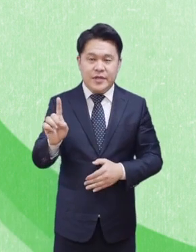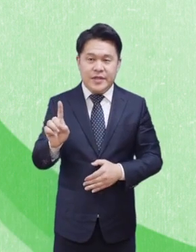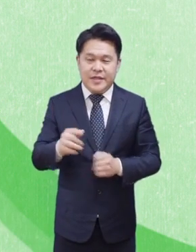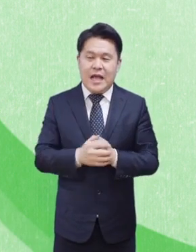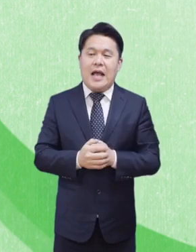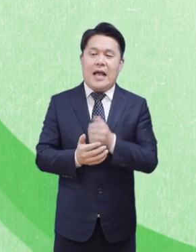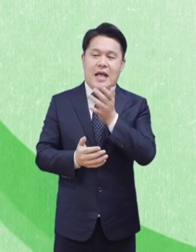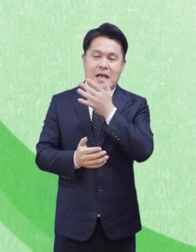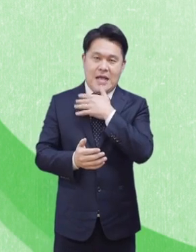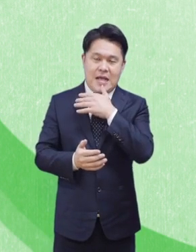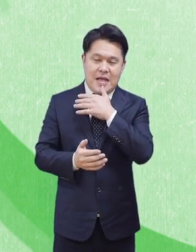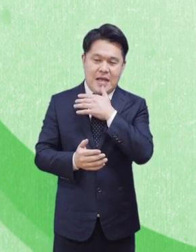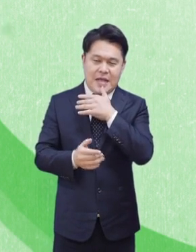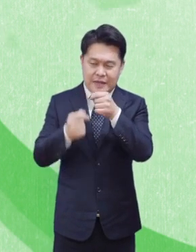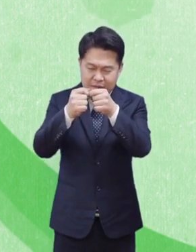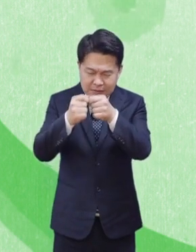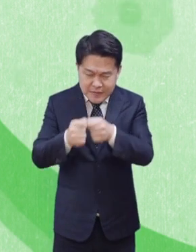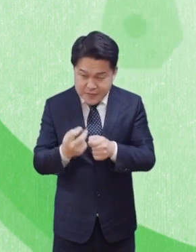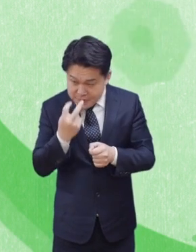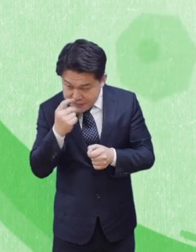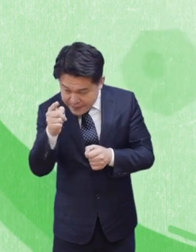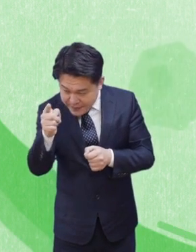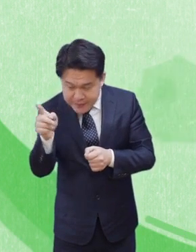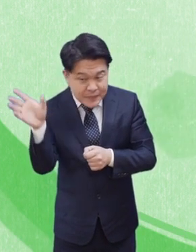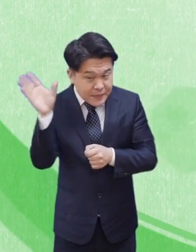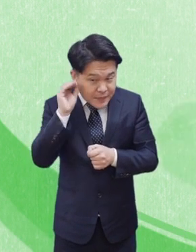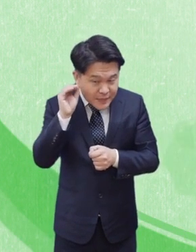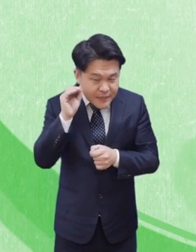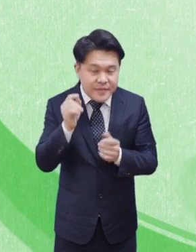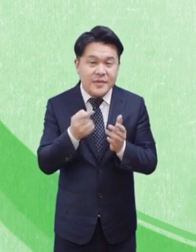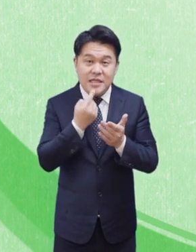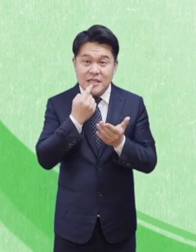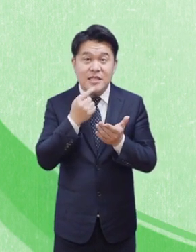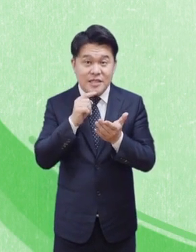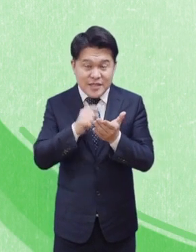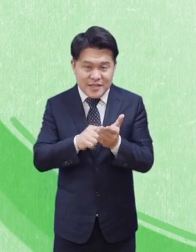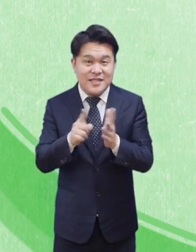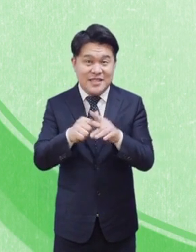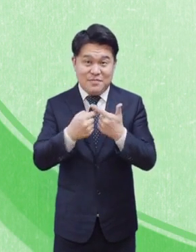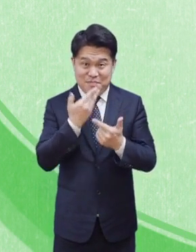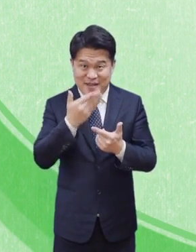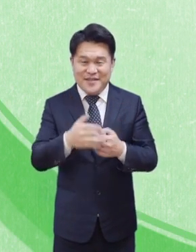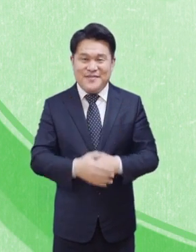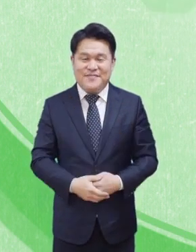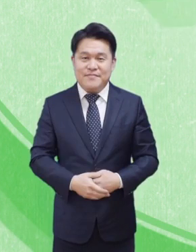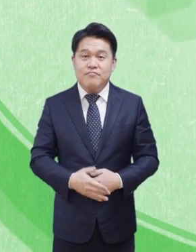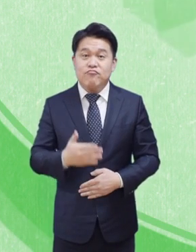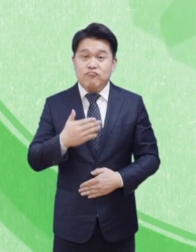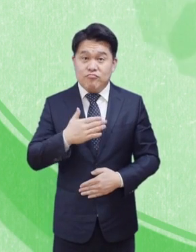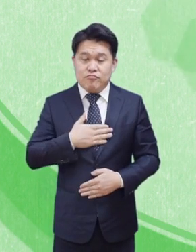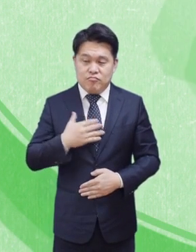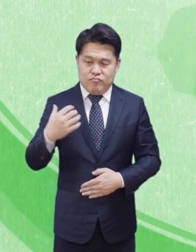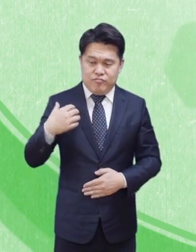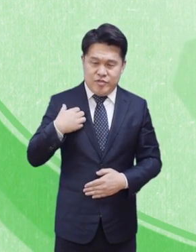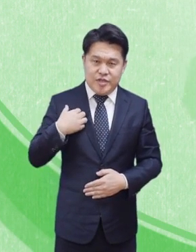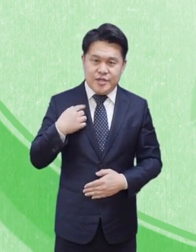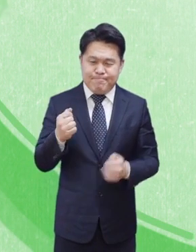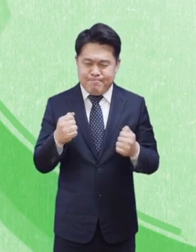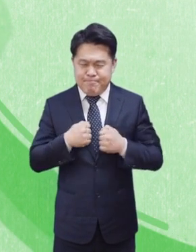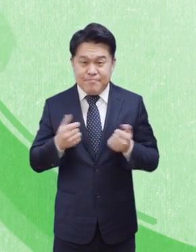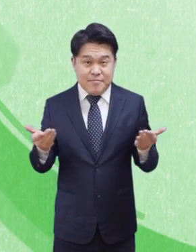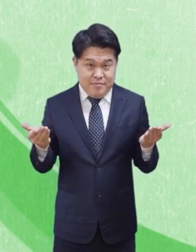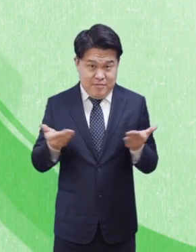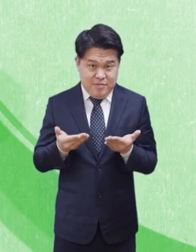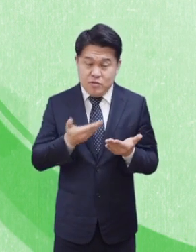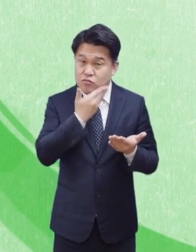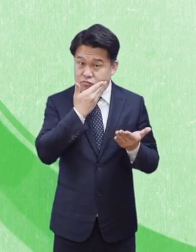저희 영상을 2~3번 반복해서 꼼꼼히 듣고 보다 보면 쉽게 이해가 가실 겁니다. 자신에게 주어진